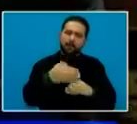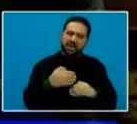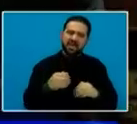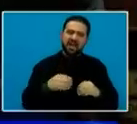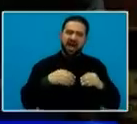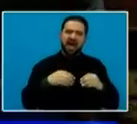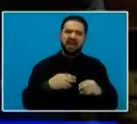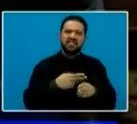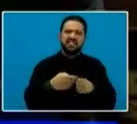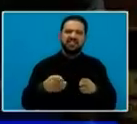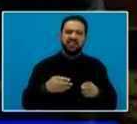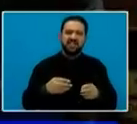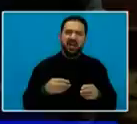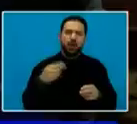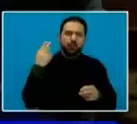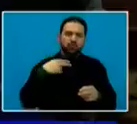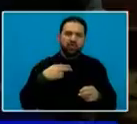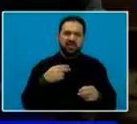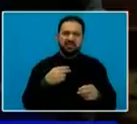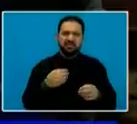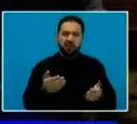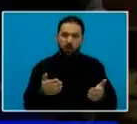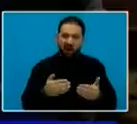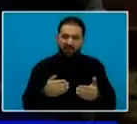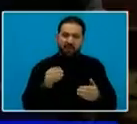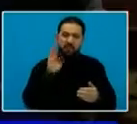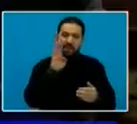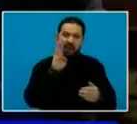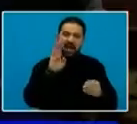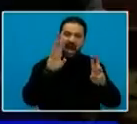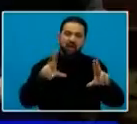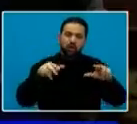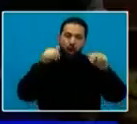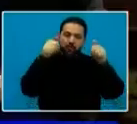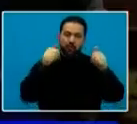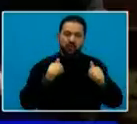la Sfintele Mucenițe, avem pe Maica Domnului, cât risc. La